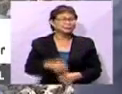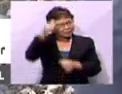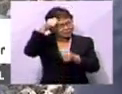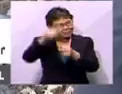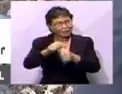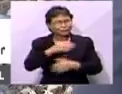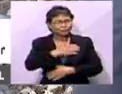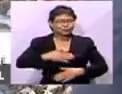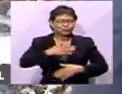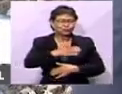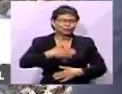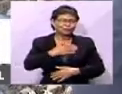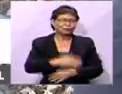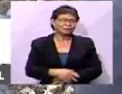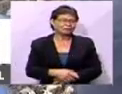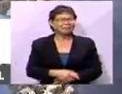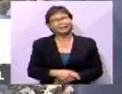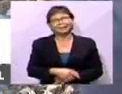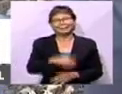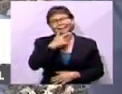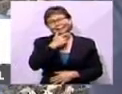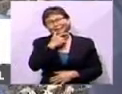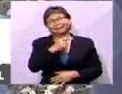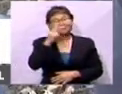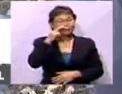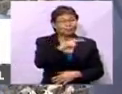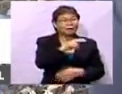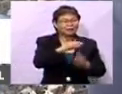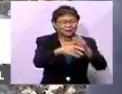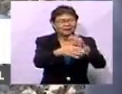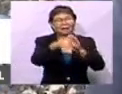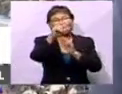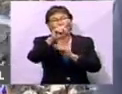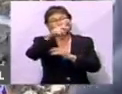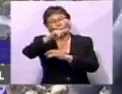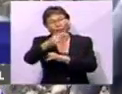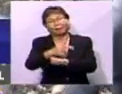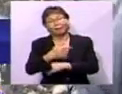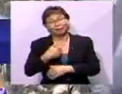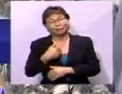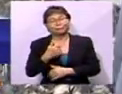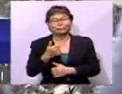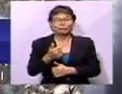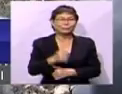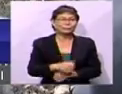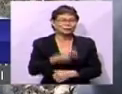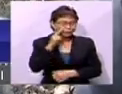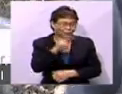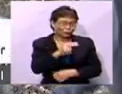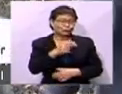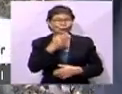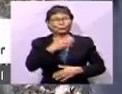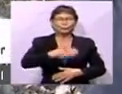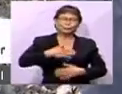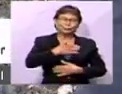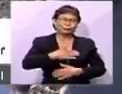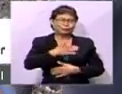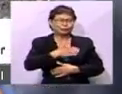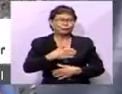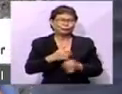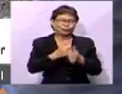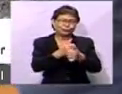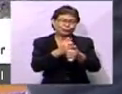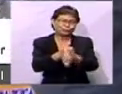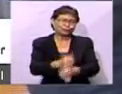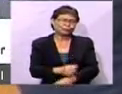tu seronok lah. Nampak ikan lompat kan, ada macam ada mood lah kan. Nampak seronok itu ikut-ikut lah. Betul lah, ha,